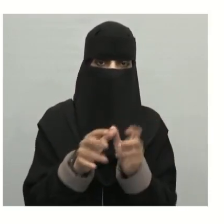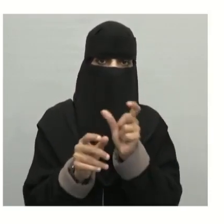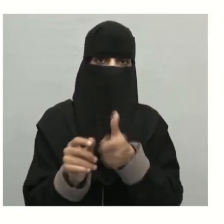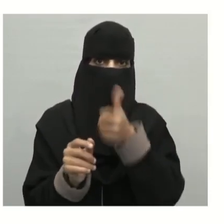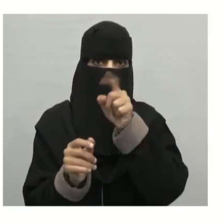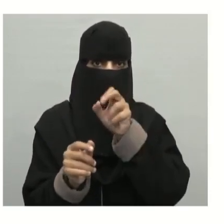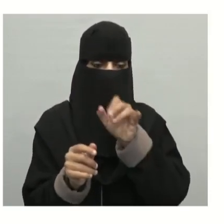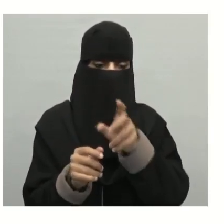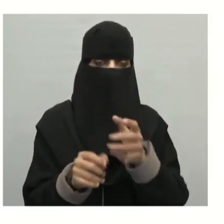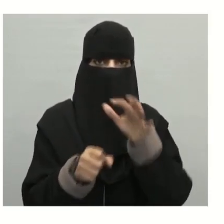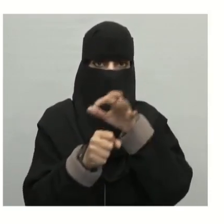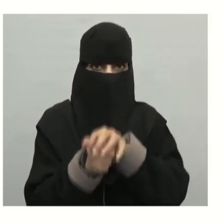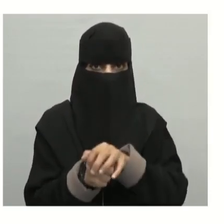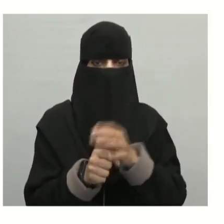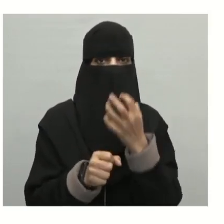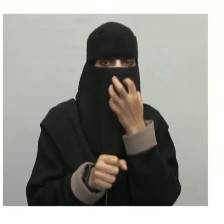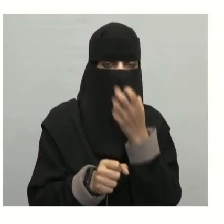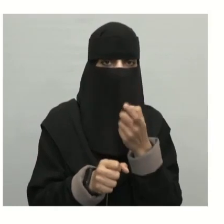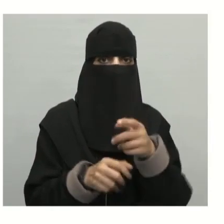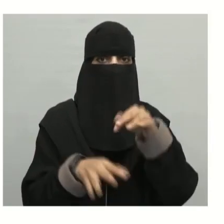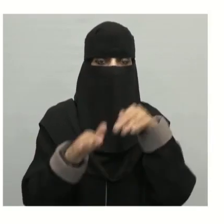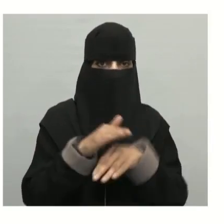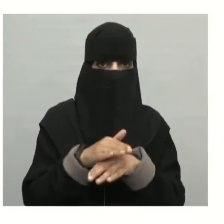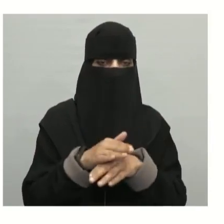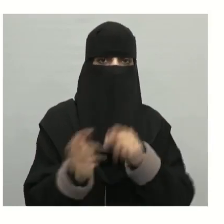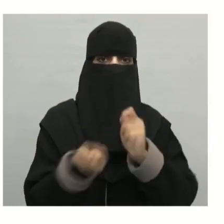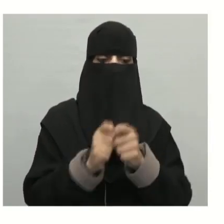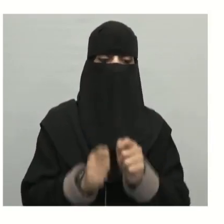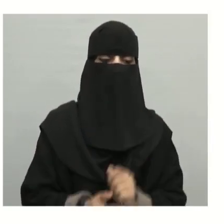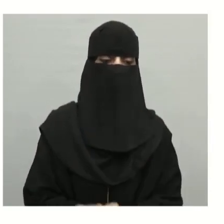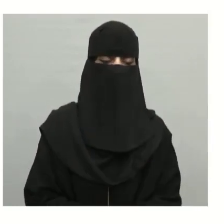بفعل الحراره والضغط وعوامل التجويه هو التعريه